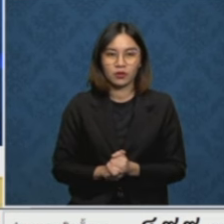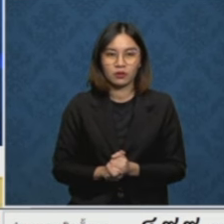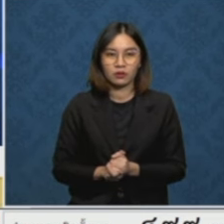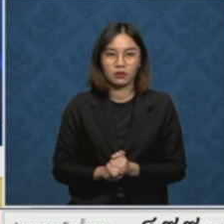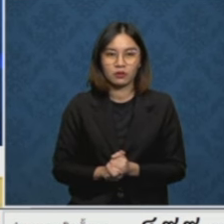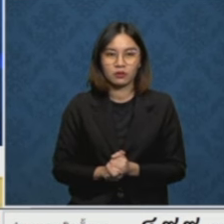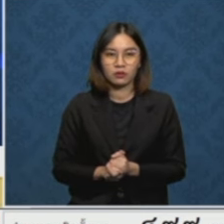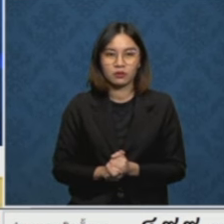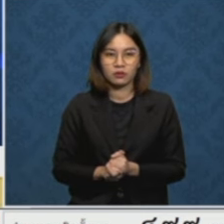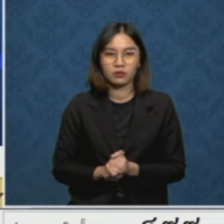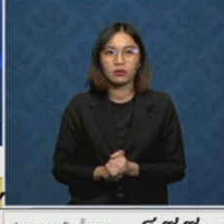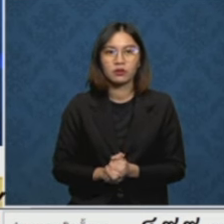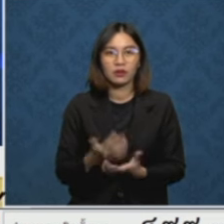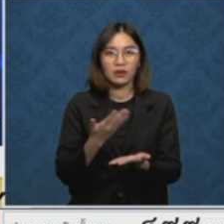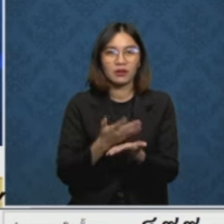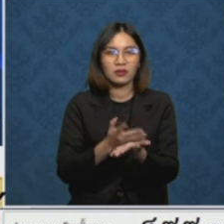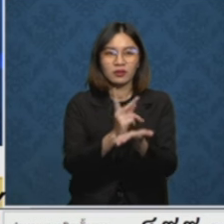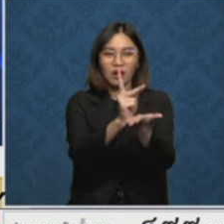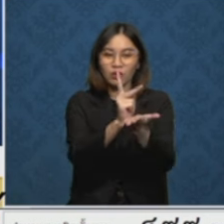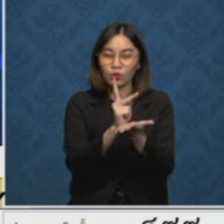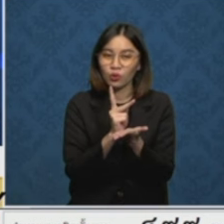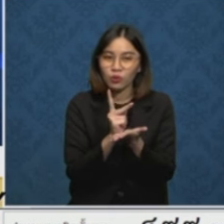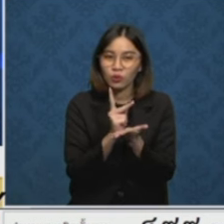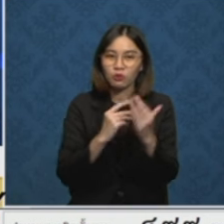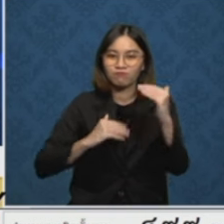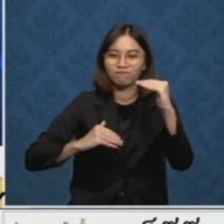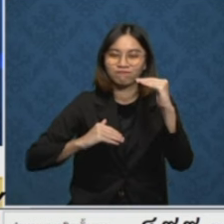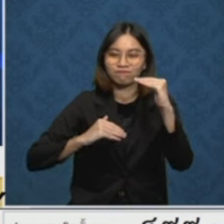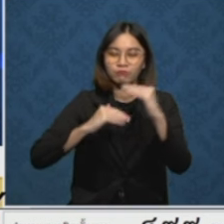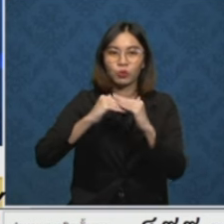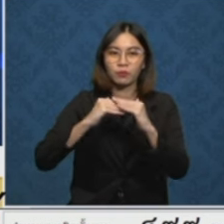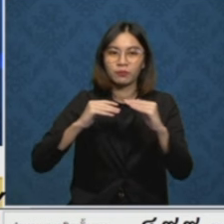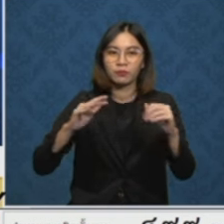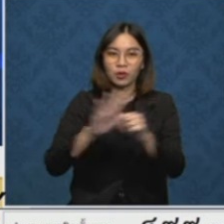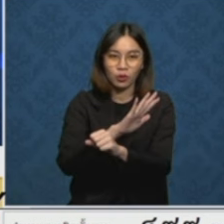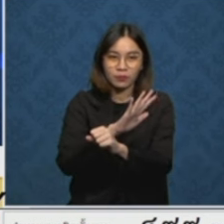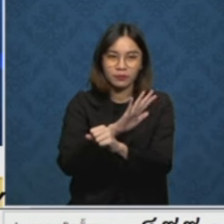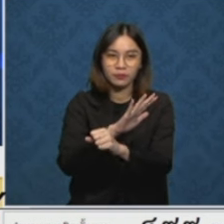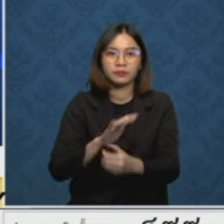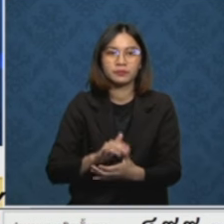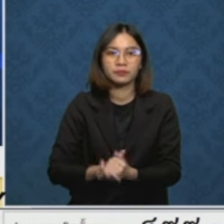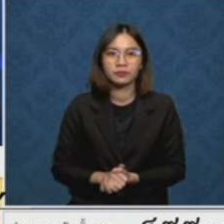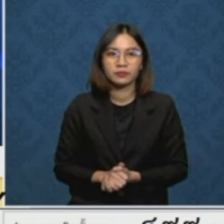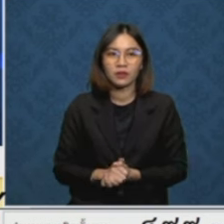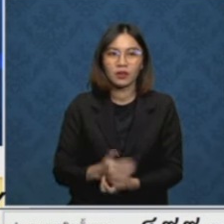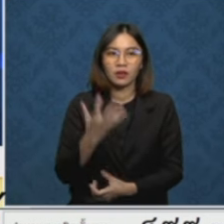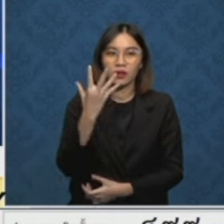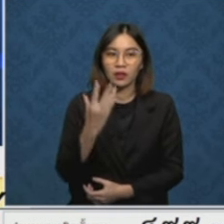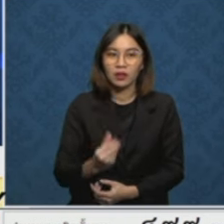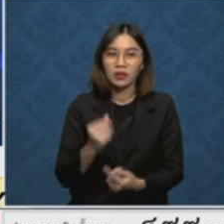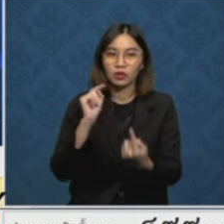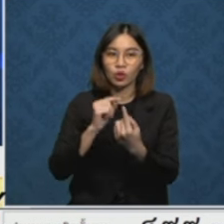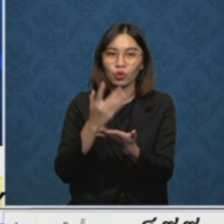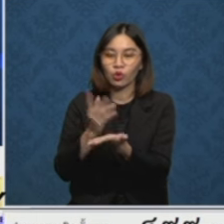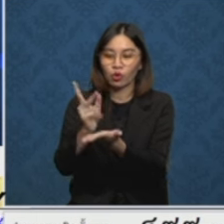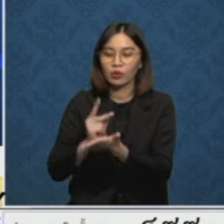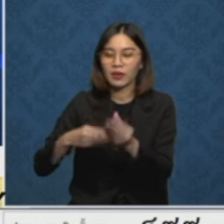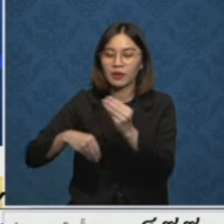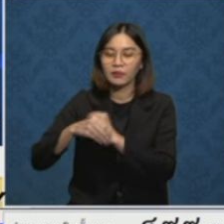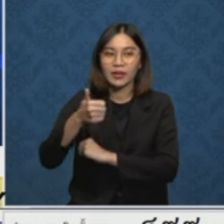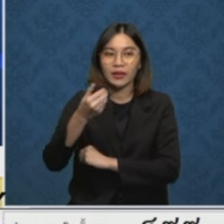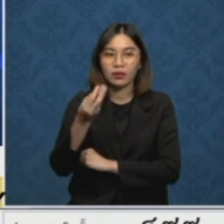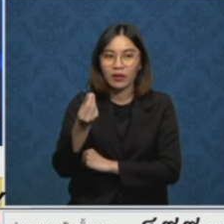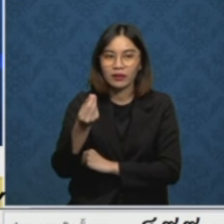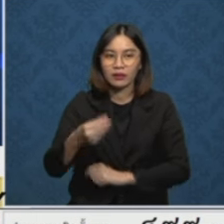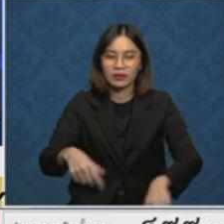ทแต่มันก็เป็นการกู้จนเกือบสุดเพดานอีกเหมือนเดิมค่ะ แล้วก็เหลือพื้นที่ให้กู้เพิ่มได้อีกเพียง